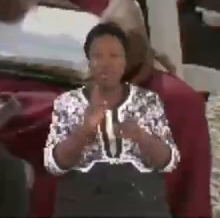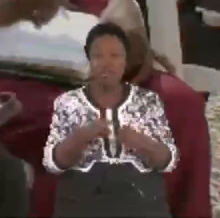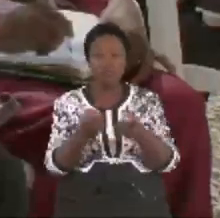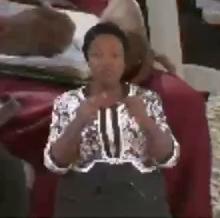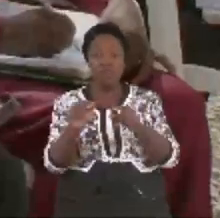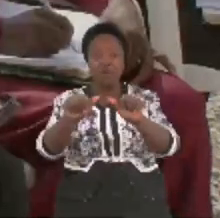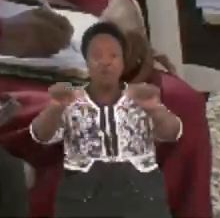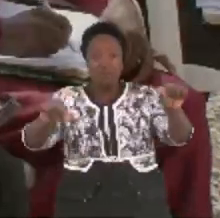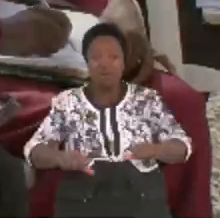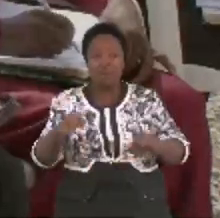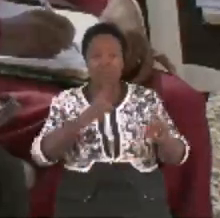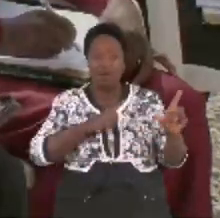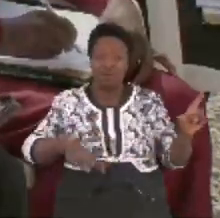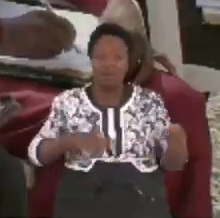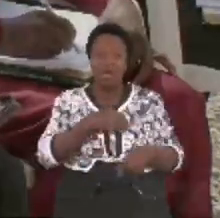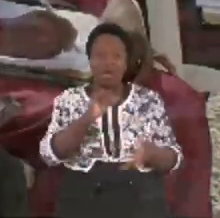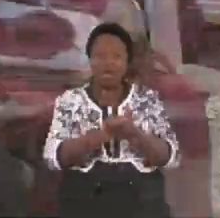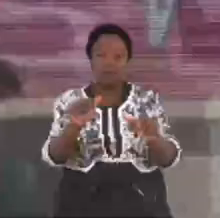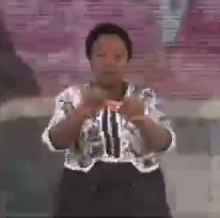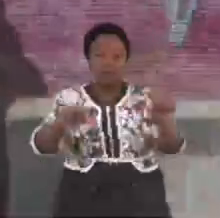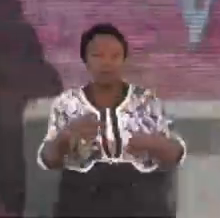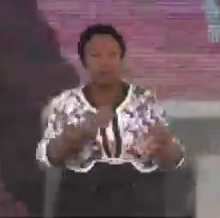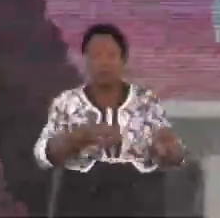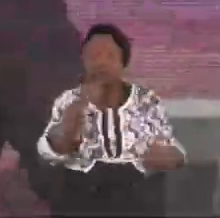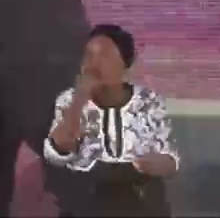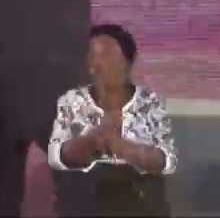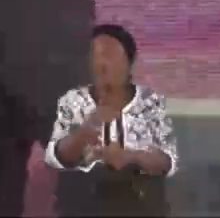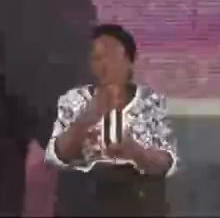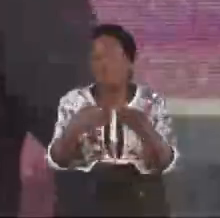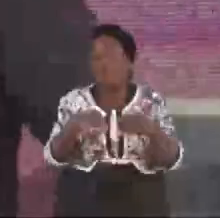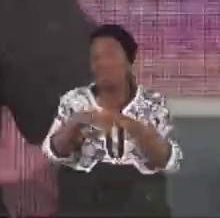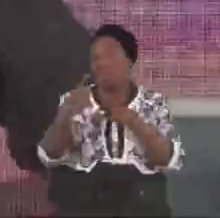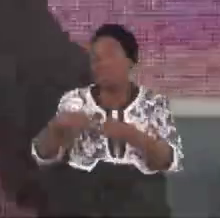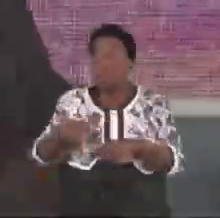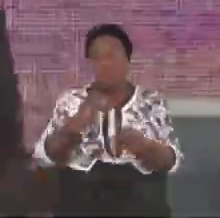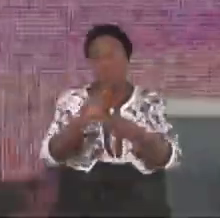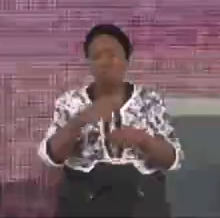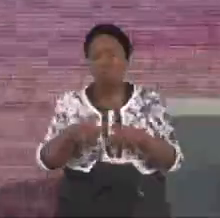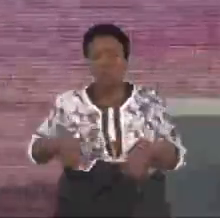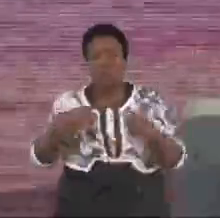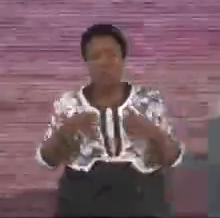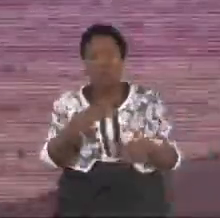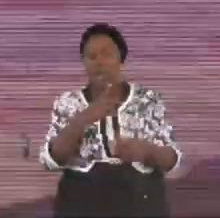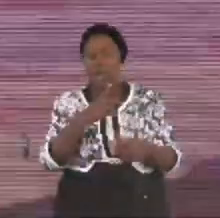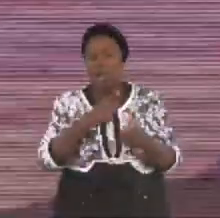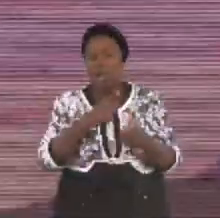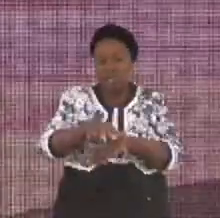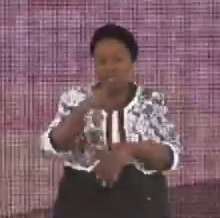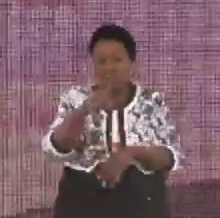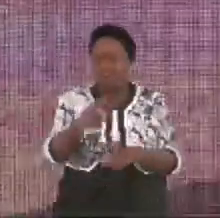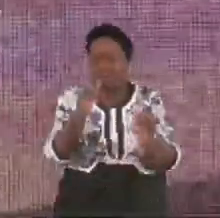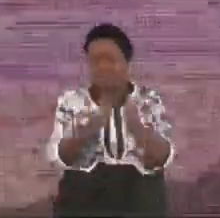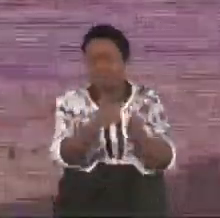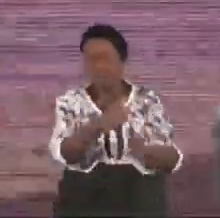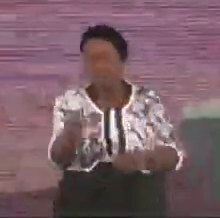l'autel du Seigneur et cet autel du Seigneur fait quelque chose dans ton cœur et dans ta vie et il